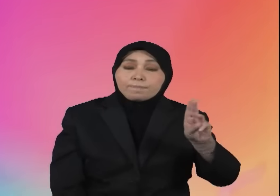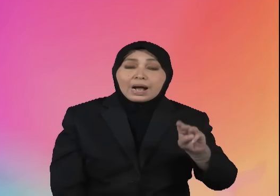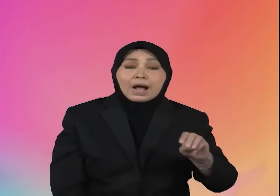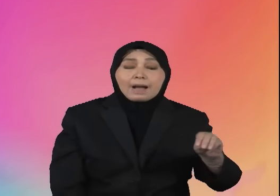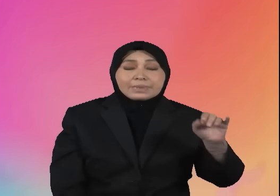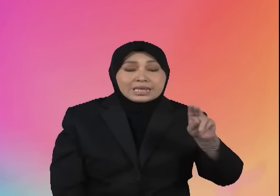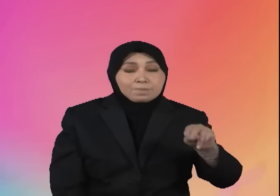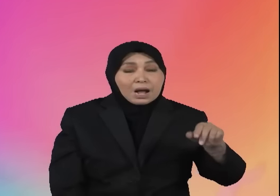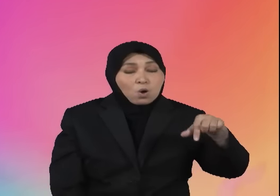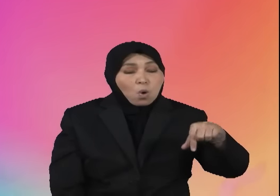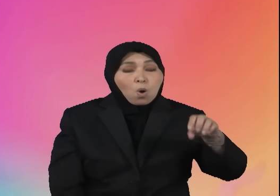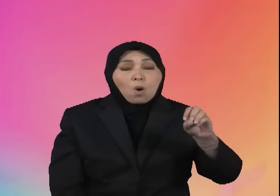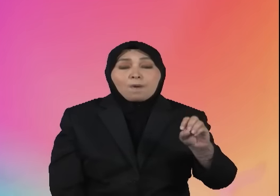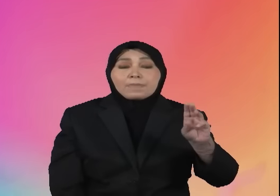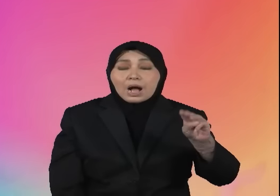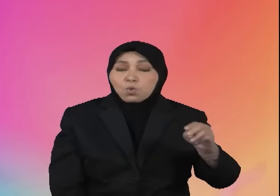yaqumani